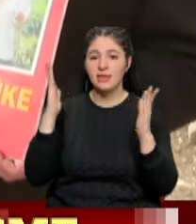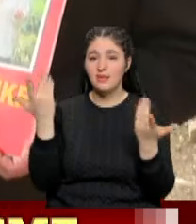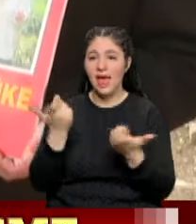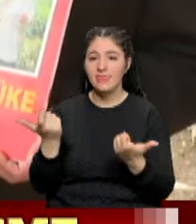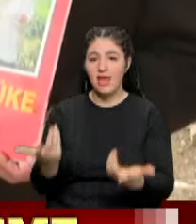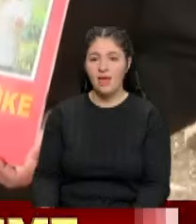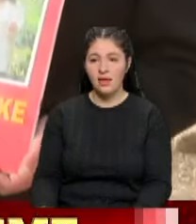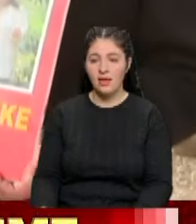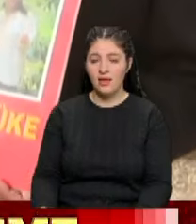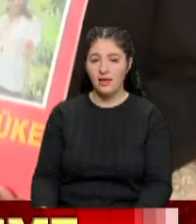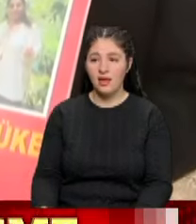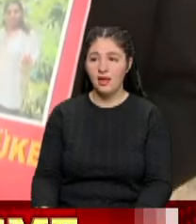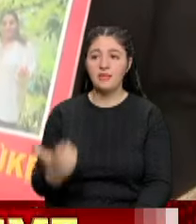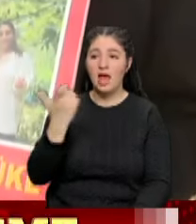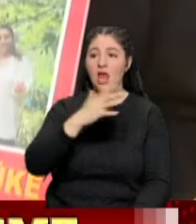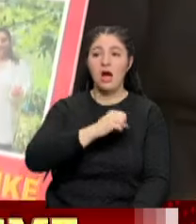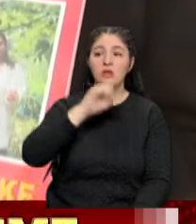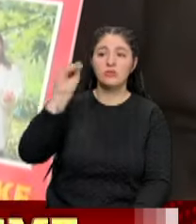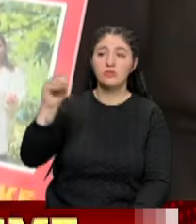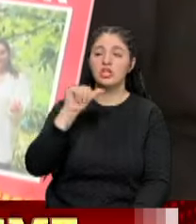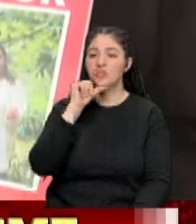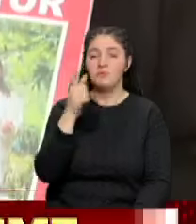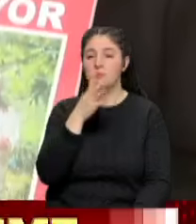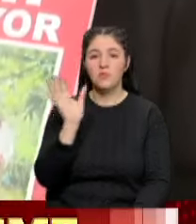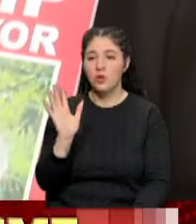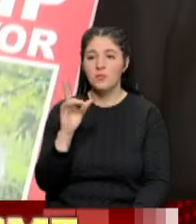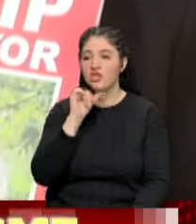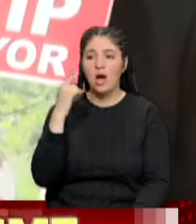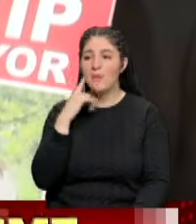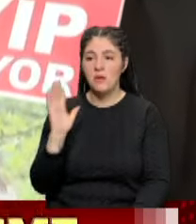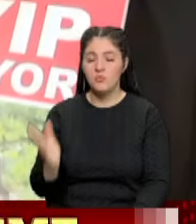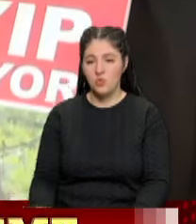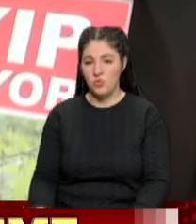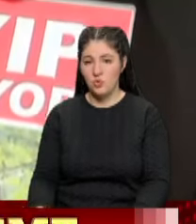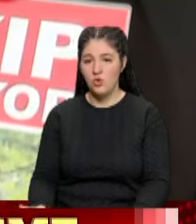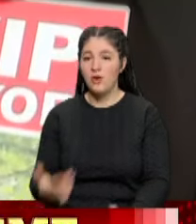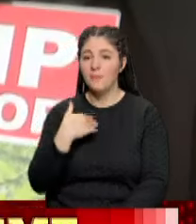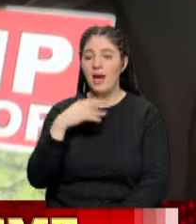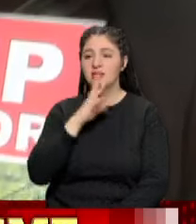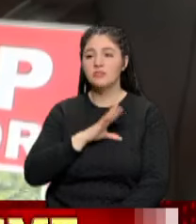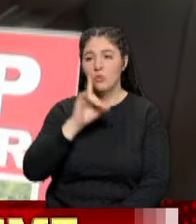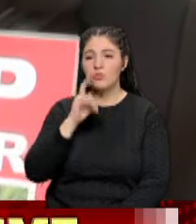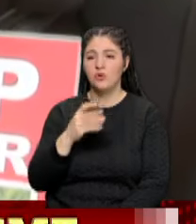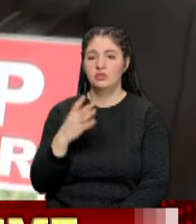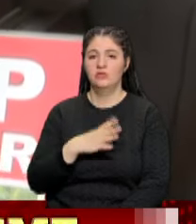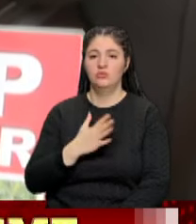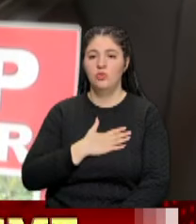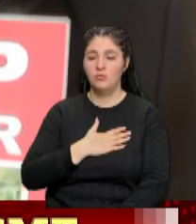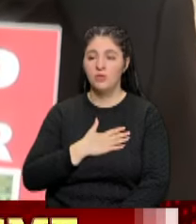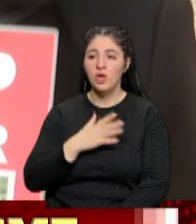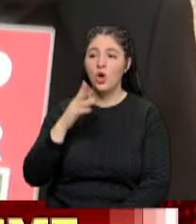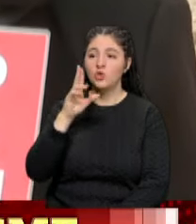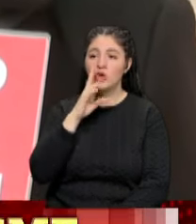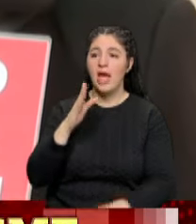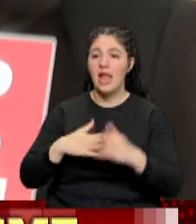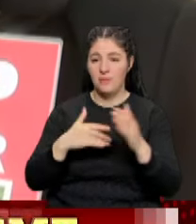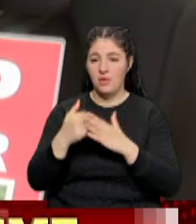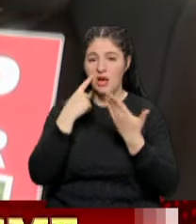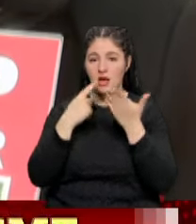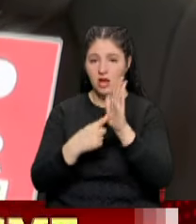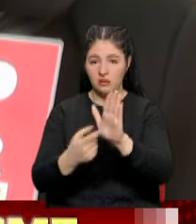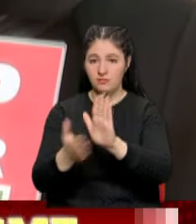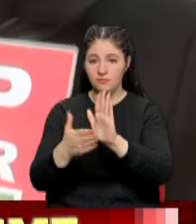nerede, nereye götürüldü hiçbir bilgim yok, hiçbir haberim yok. Ben kızımın bulunmasını istiyorum. Sonuçta elimde bir kanıt